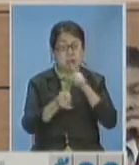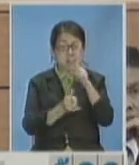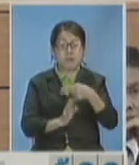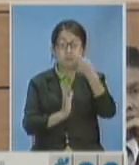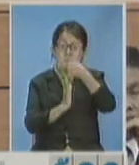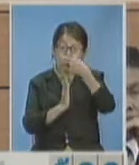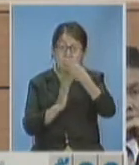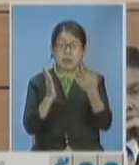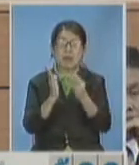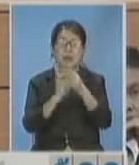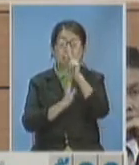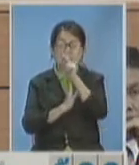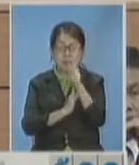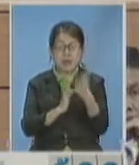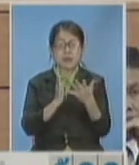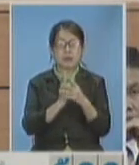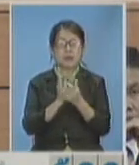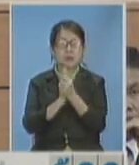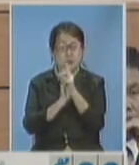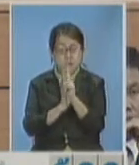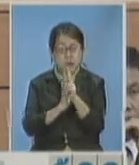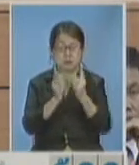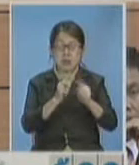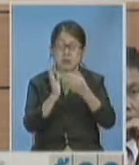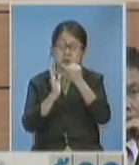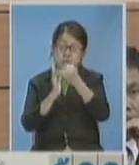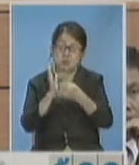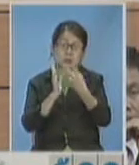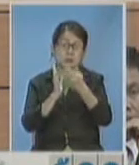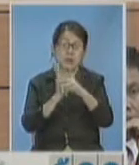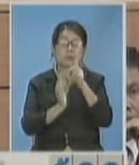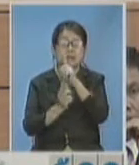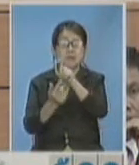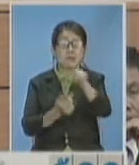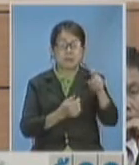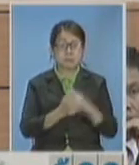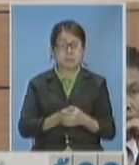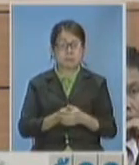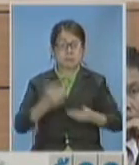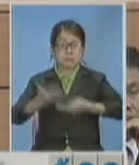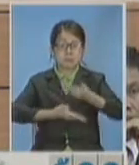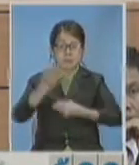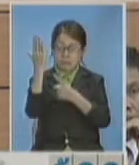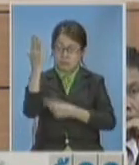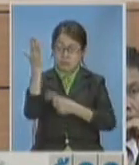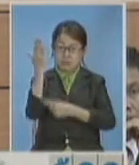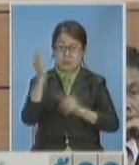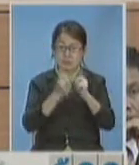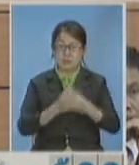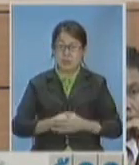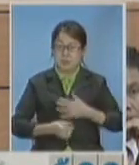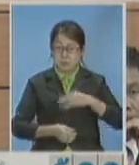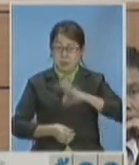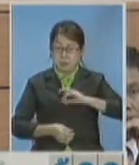คายบึงกาฬอุดรธานีทุกจังหวัดในภาคอีสานราคายางพาราชื่นใจไหม